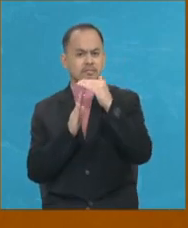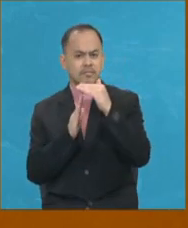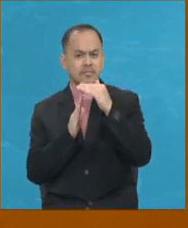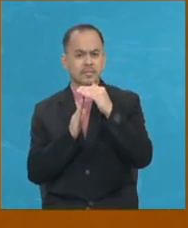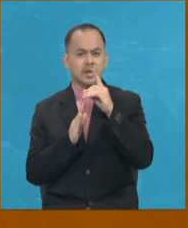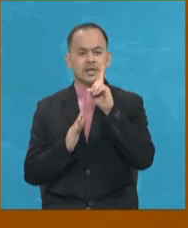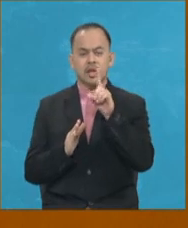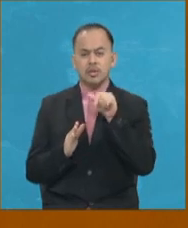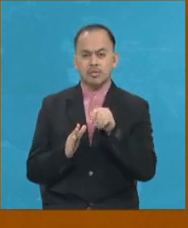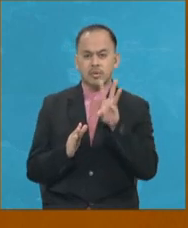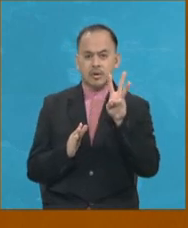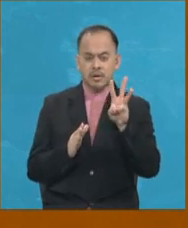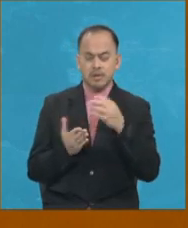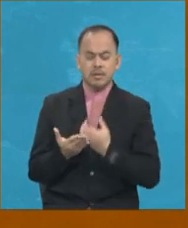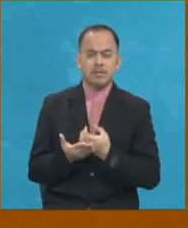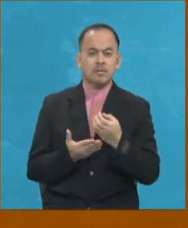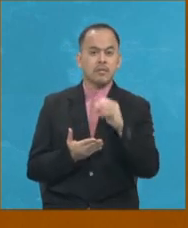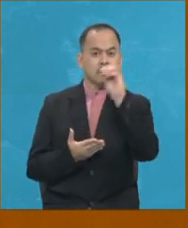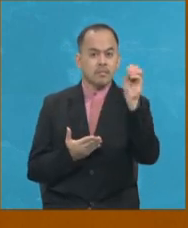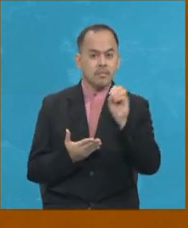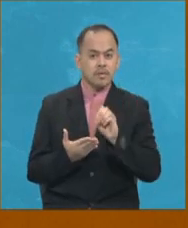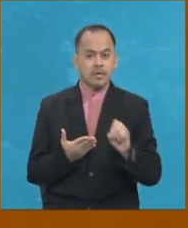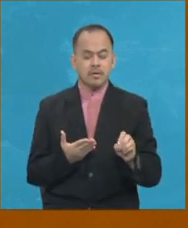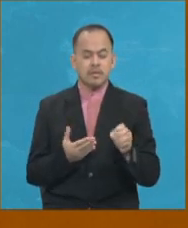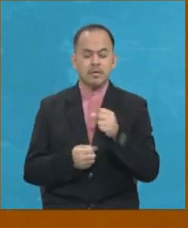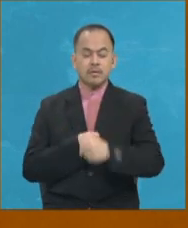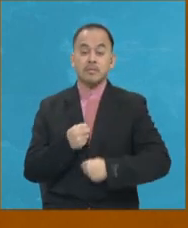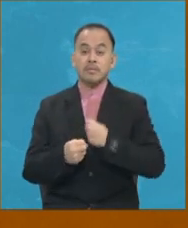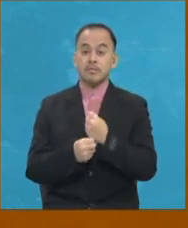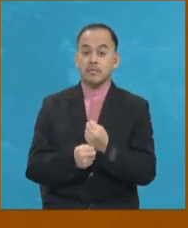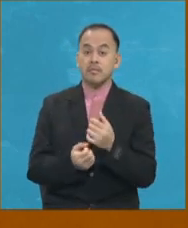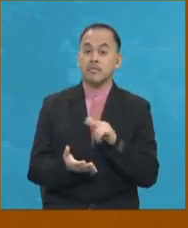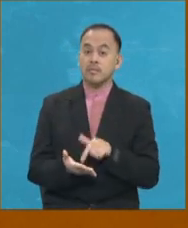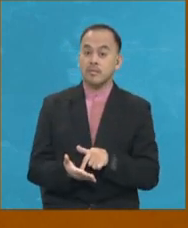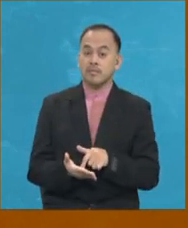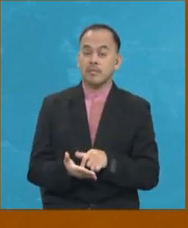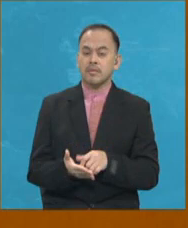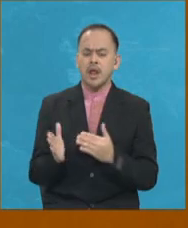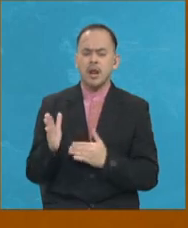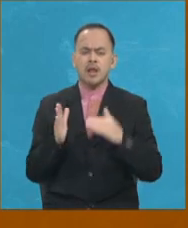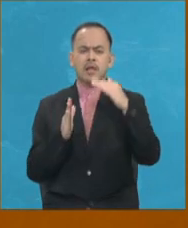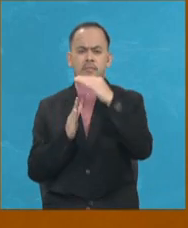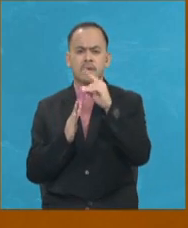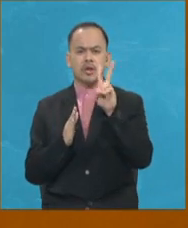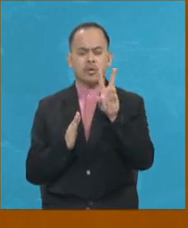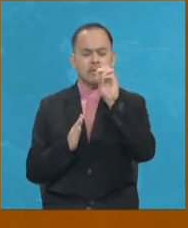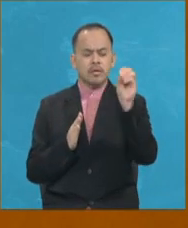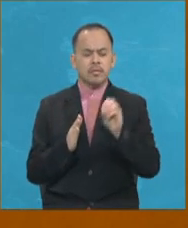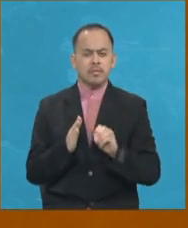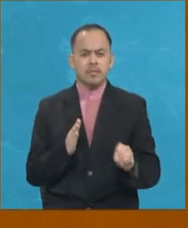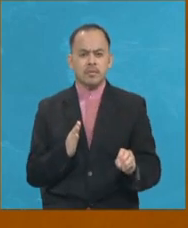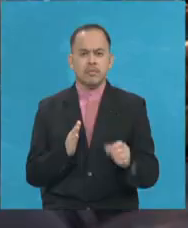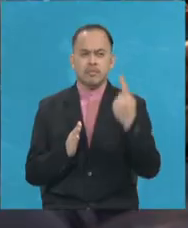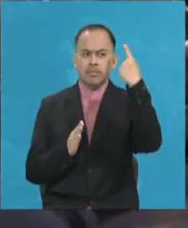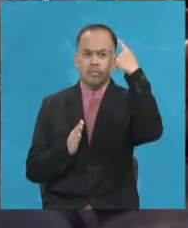01.40 600 pada tahun ini dan lebih daripada 200 pada